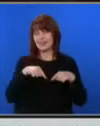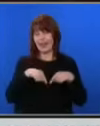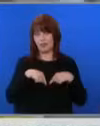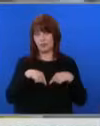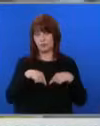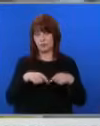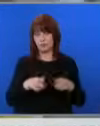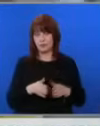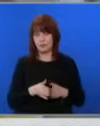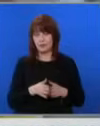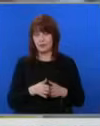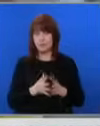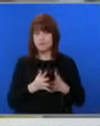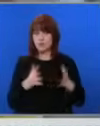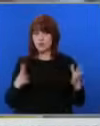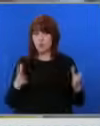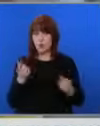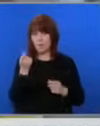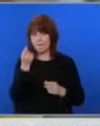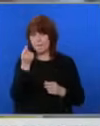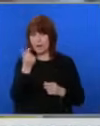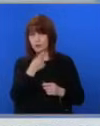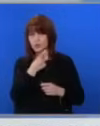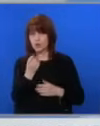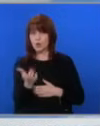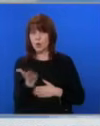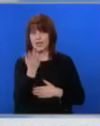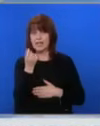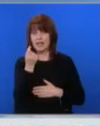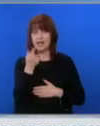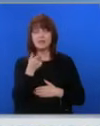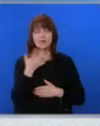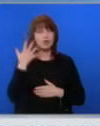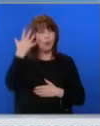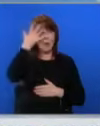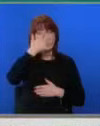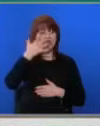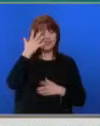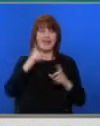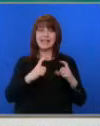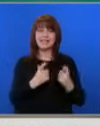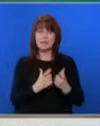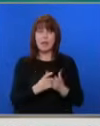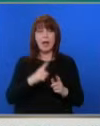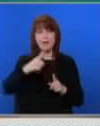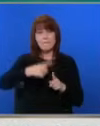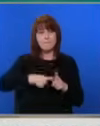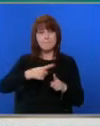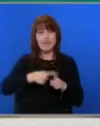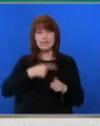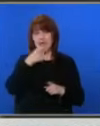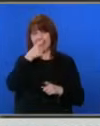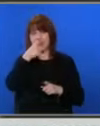репортажа. Много или малко са 100 000 лева за това, което преживя семейството, което месеци бе далеч